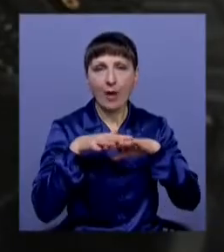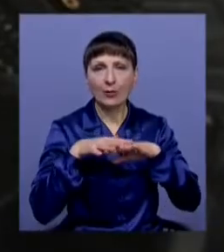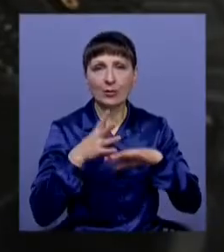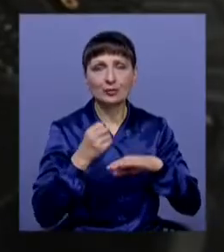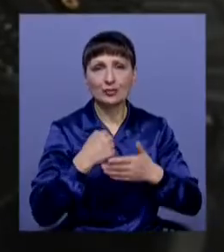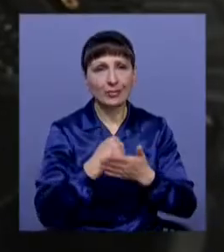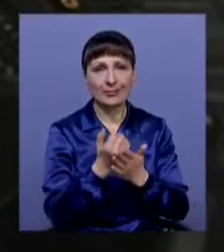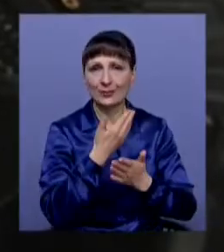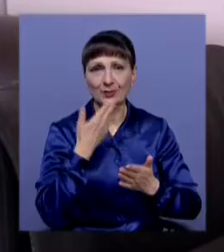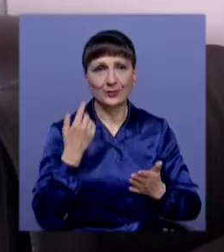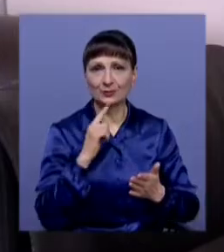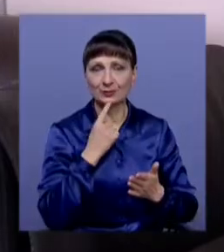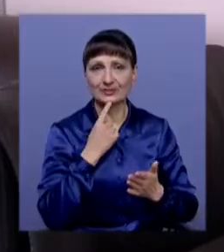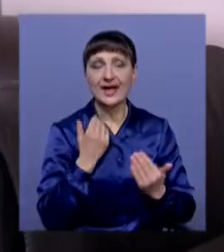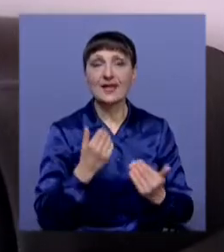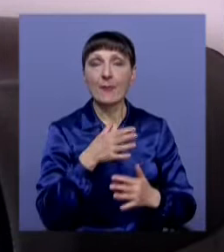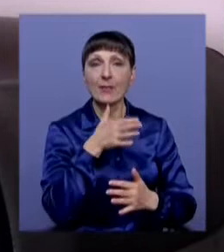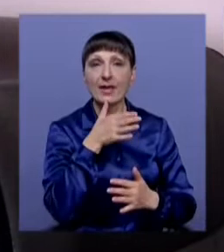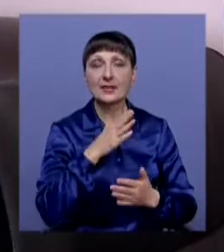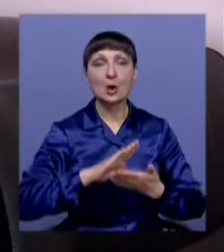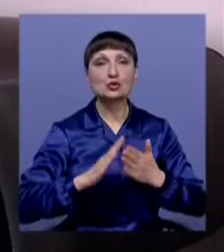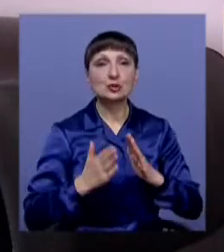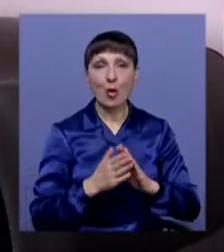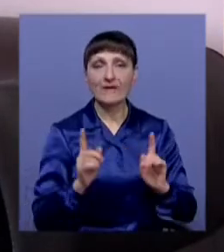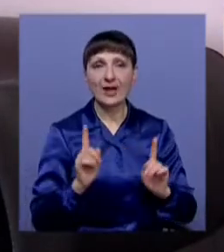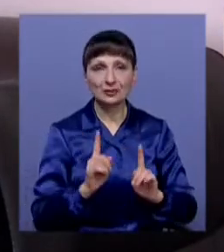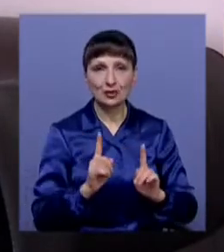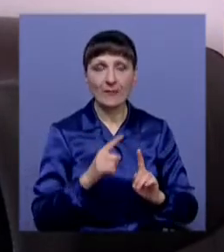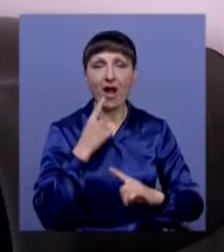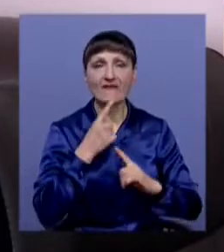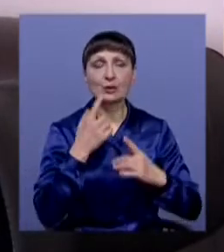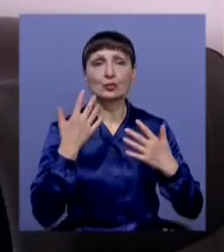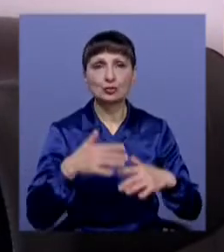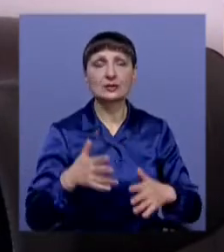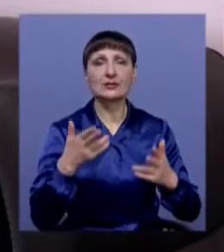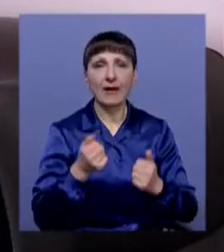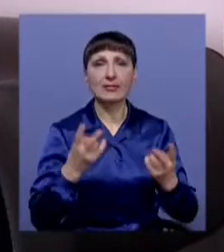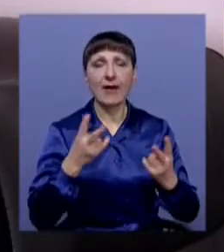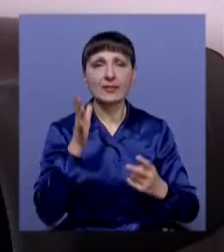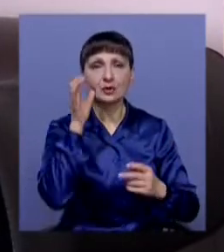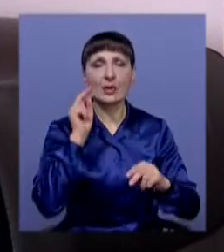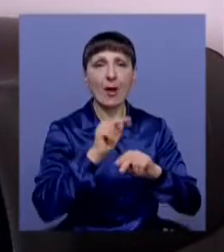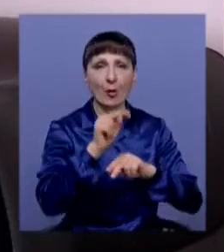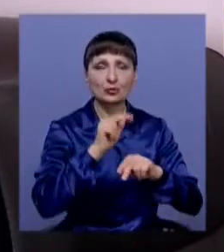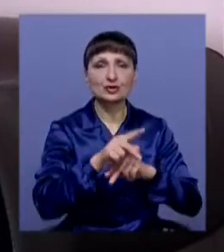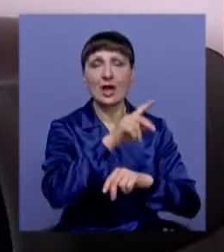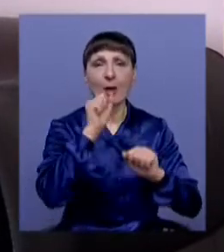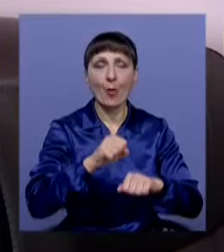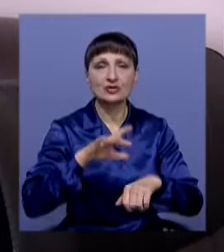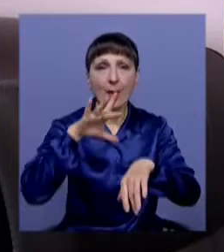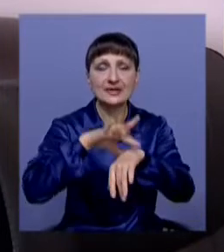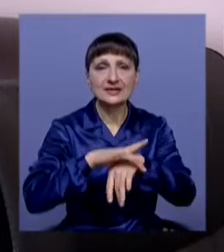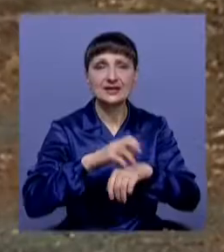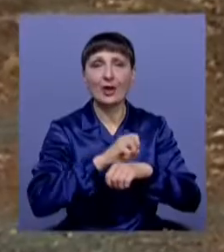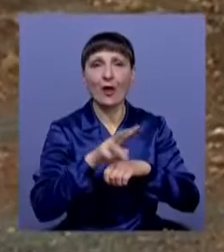не установлено. На данный момент пока условия для того, чтобы говорить о том, что собака может определить коронавирус, я